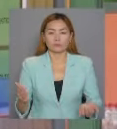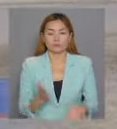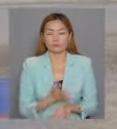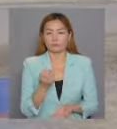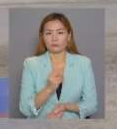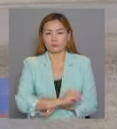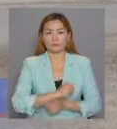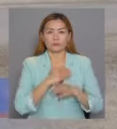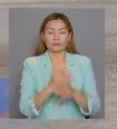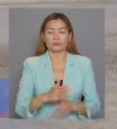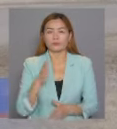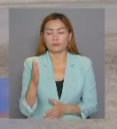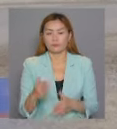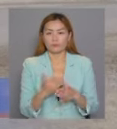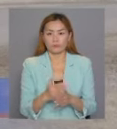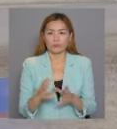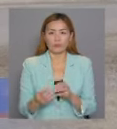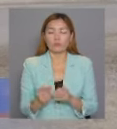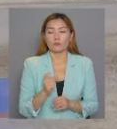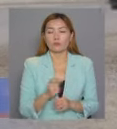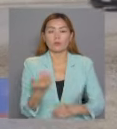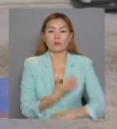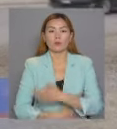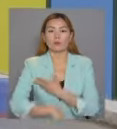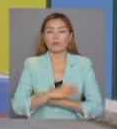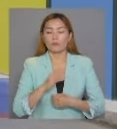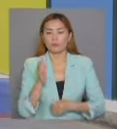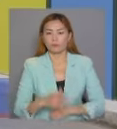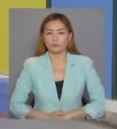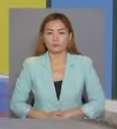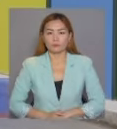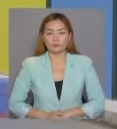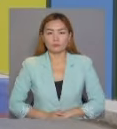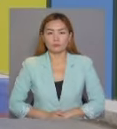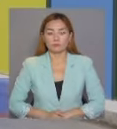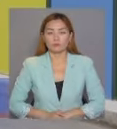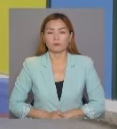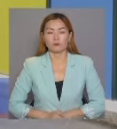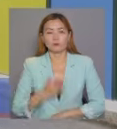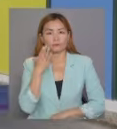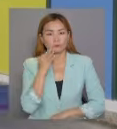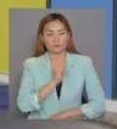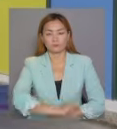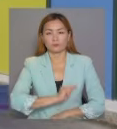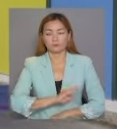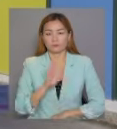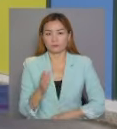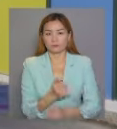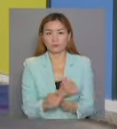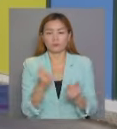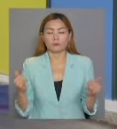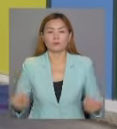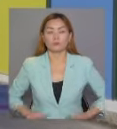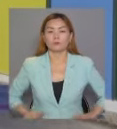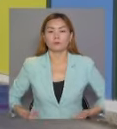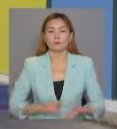того, они оказывают благотворительность и людям с ограниченными возможностями. Во-первых, мы облегчаем возможность